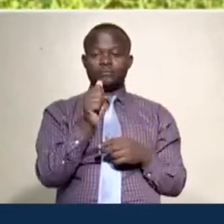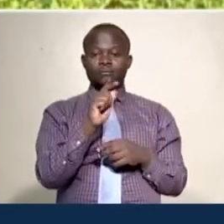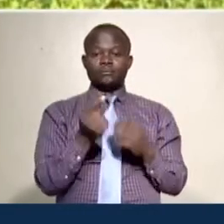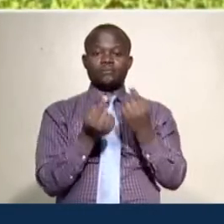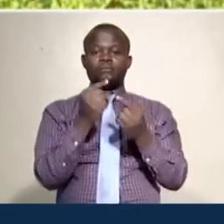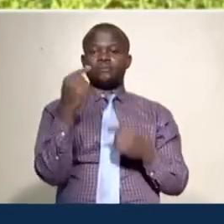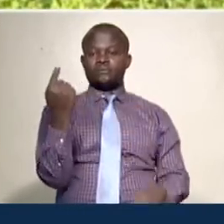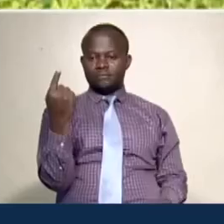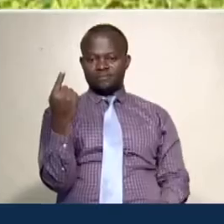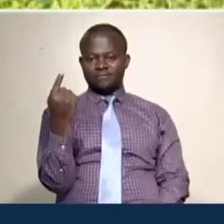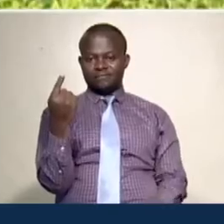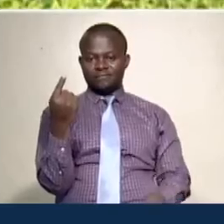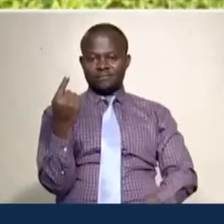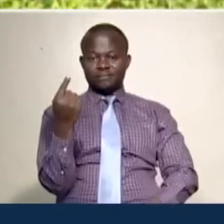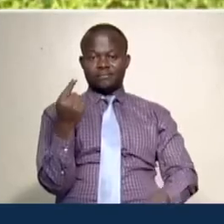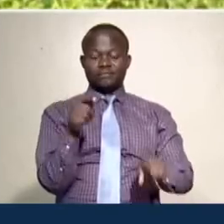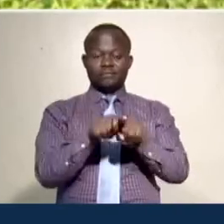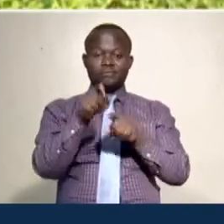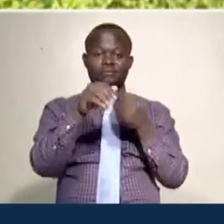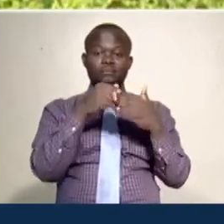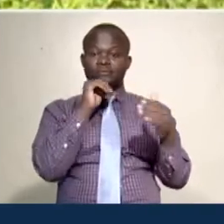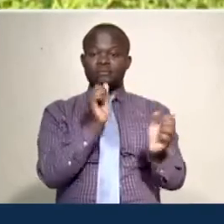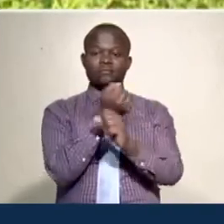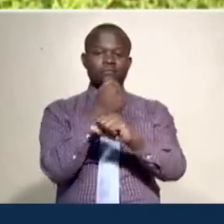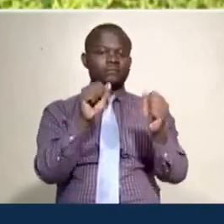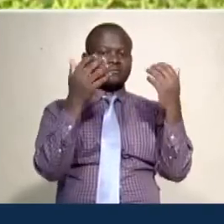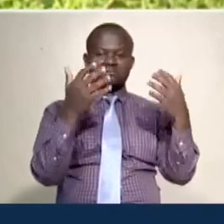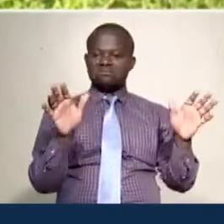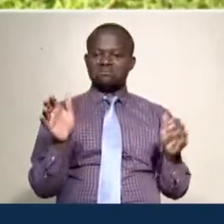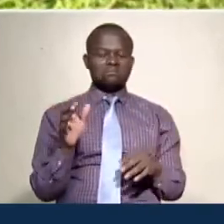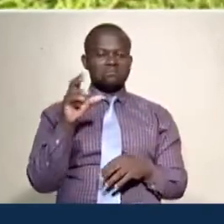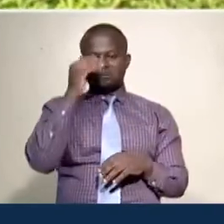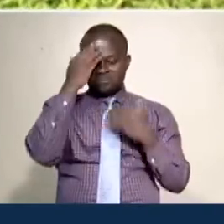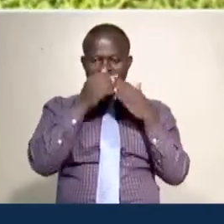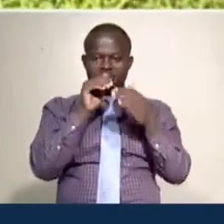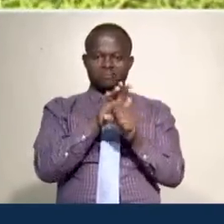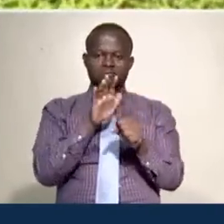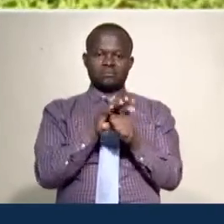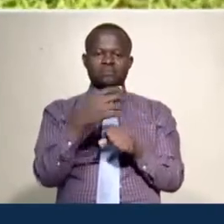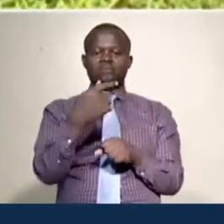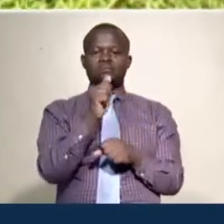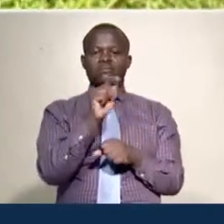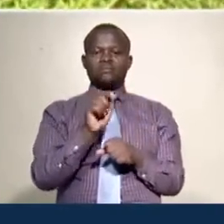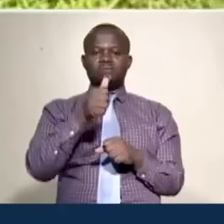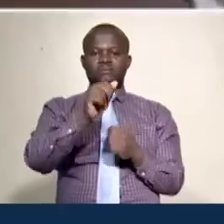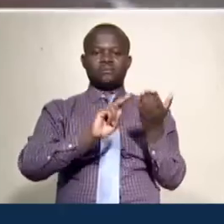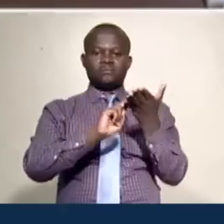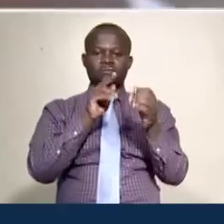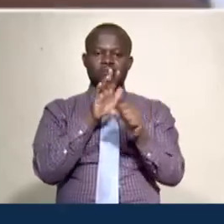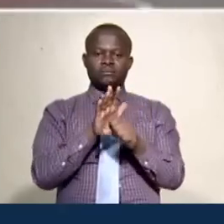umwe nawe ukaba utashira kubera ko akenshi gaze ariyo nkunda gukoresha